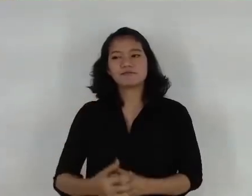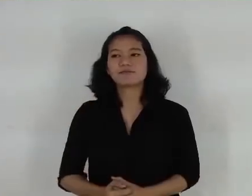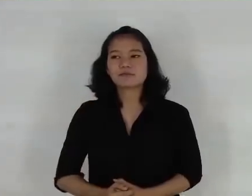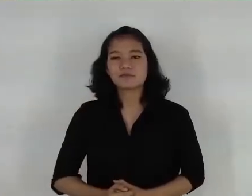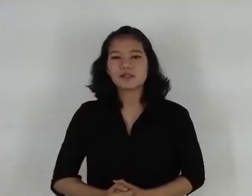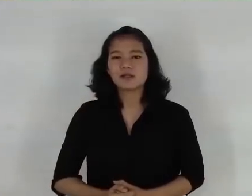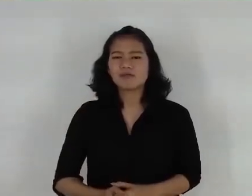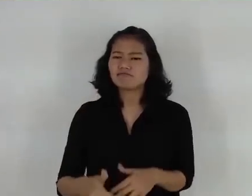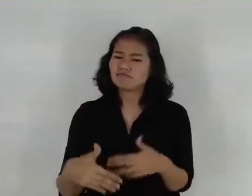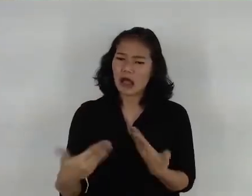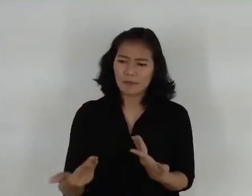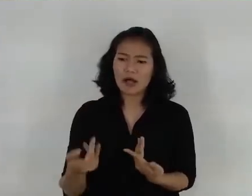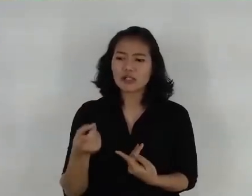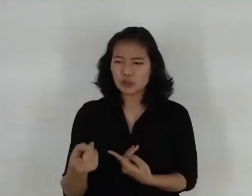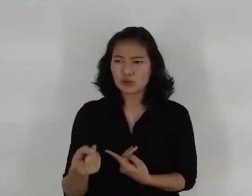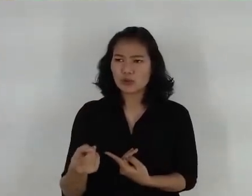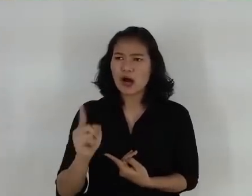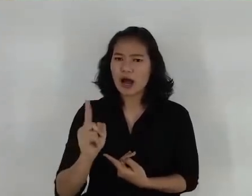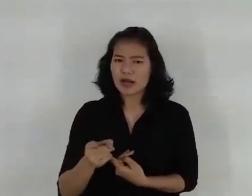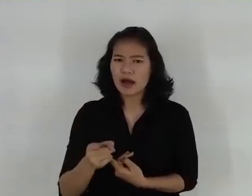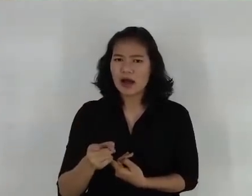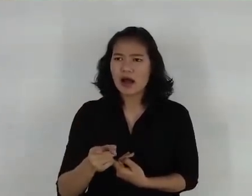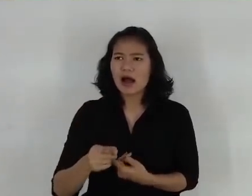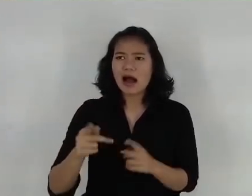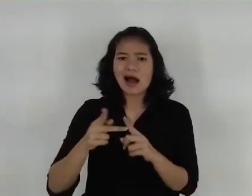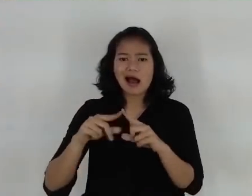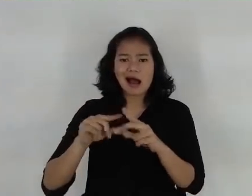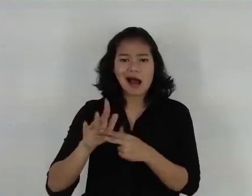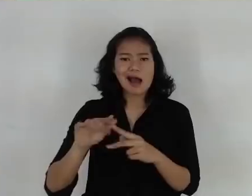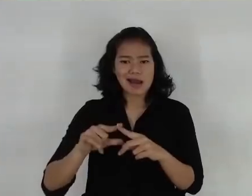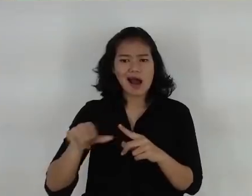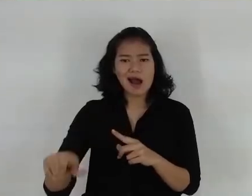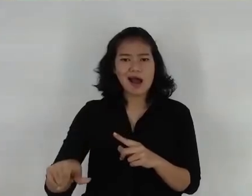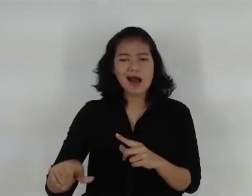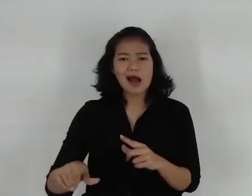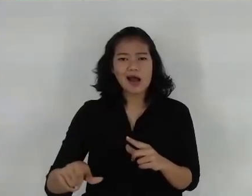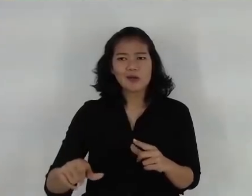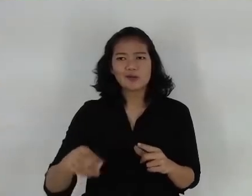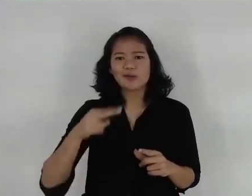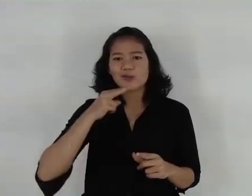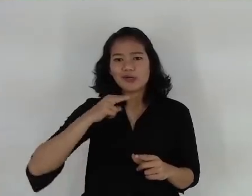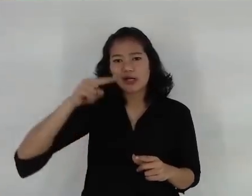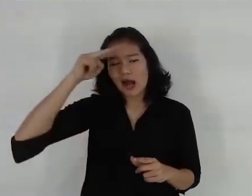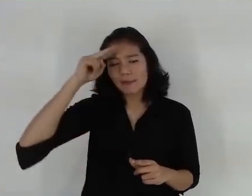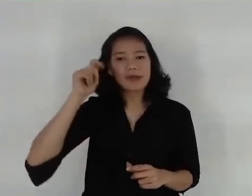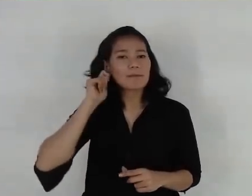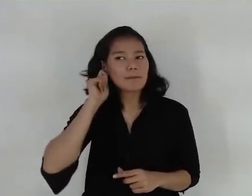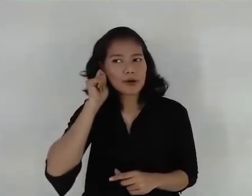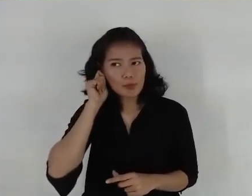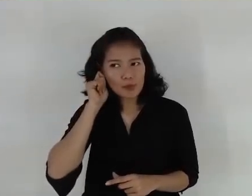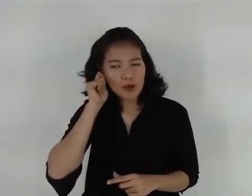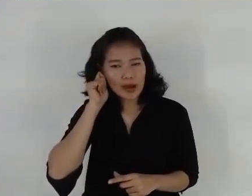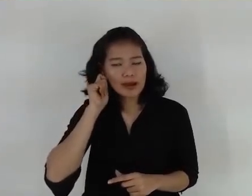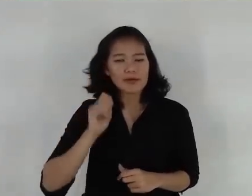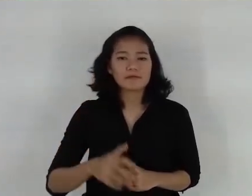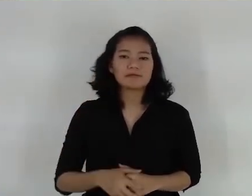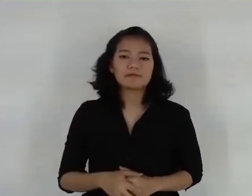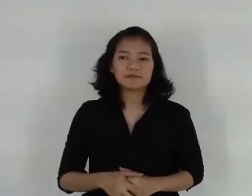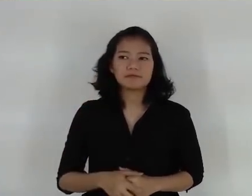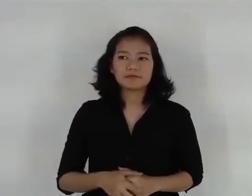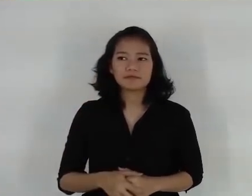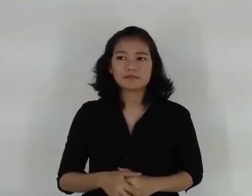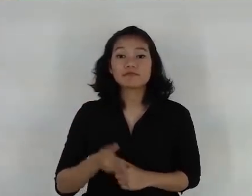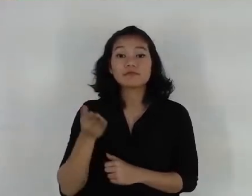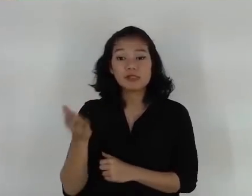lagipula disitu ada Hana Seorang nabi perempuan anak venue ldari suku akhir